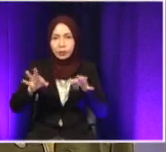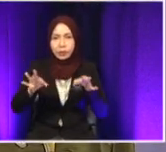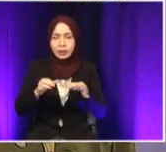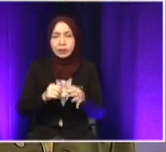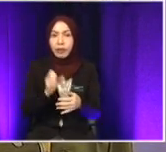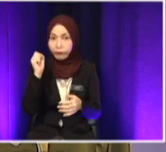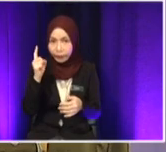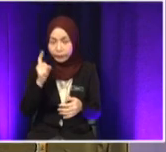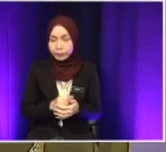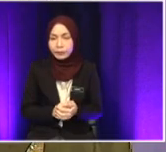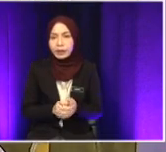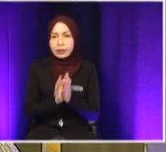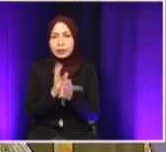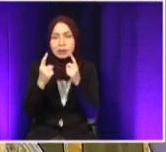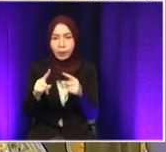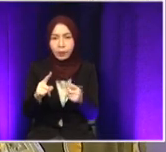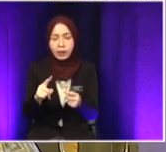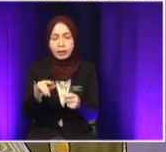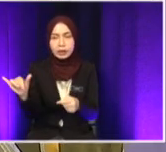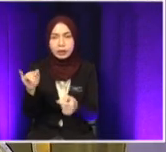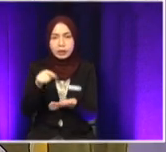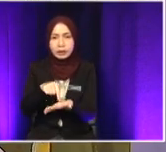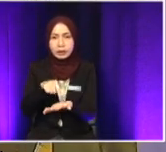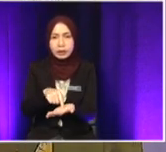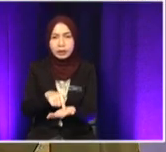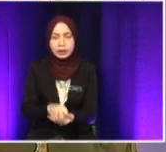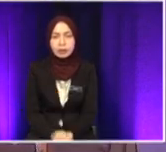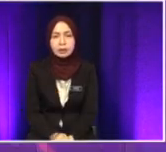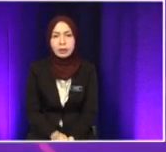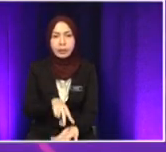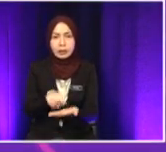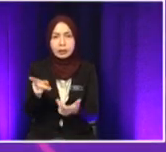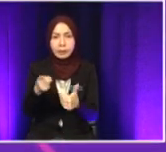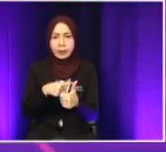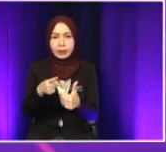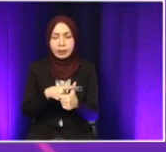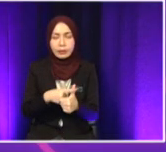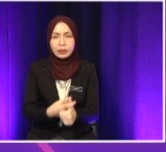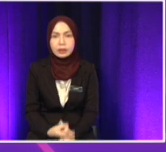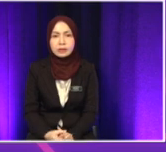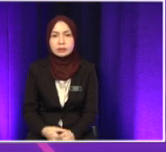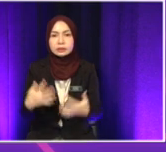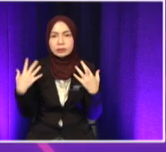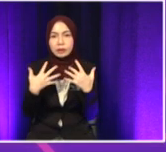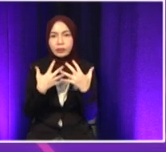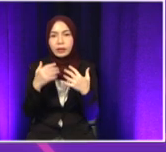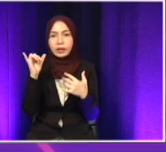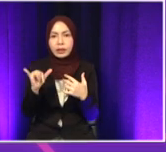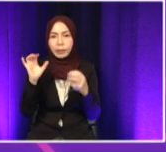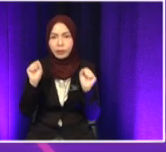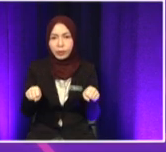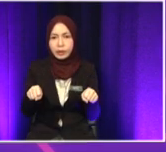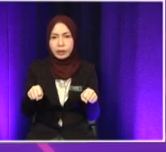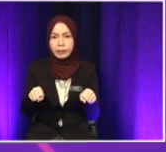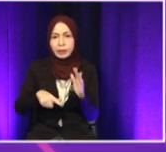Oke jawabannya Oke tengok yang pertama coba bacain hiburannya boleh meningkatkan keimanan seperti